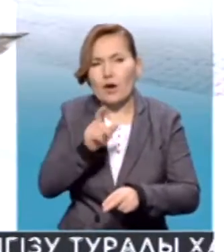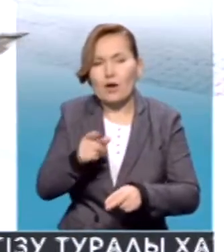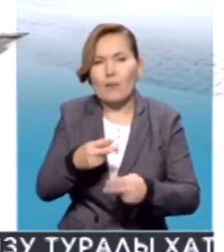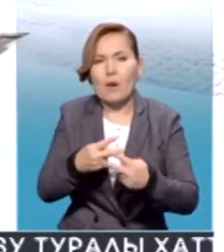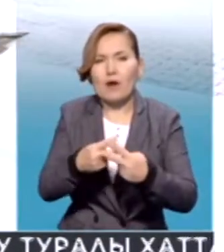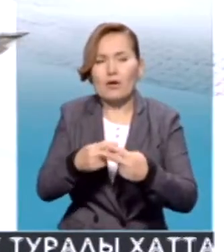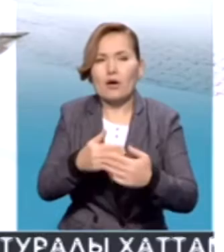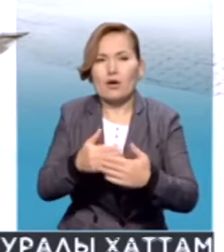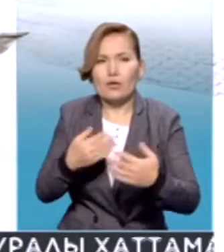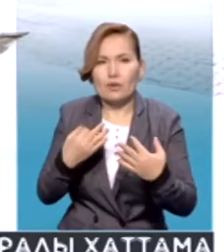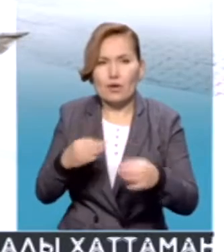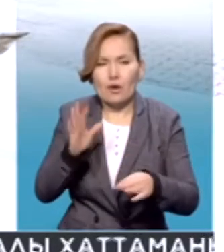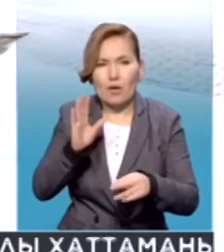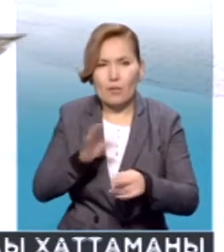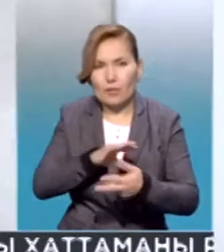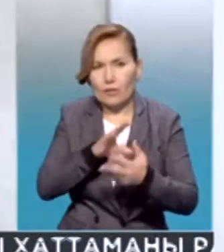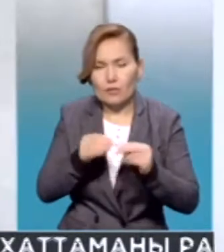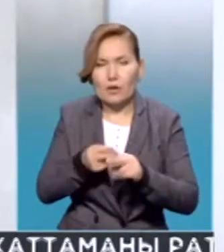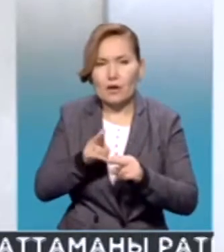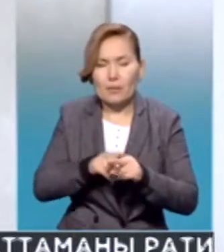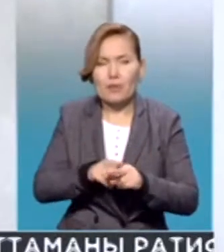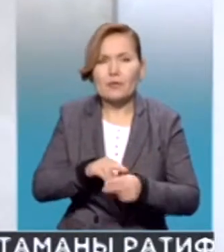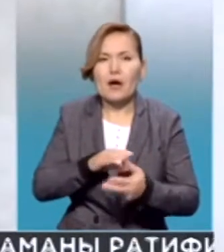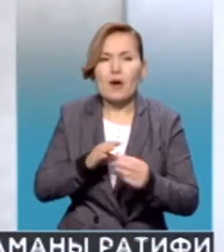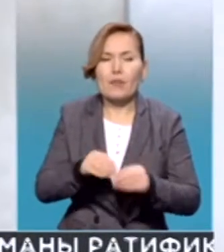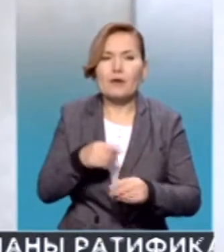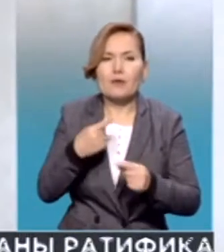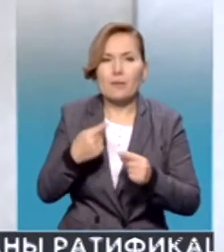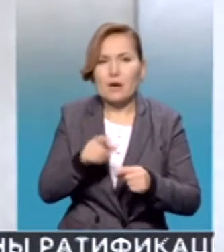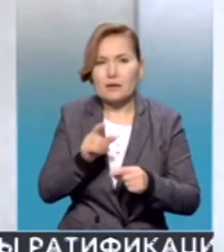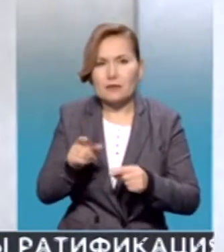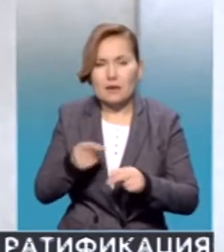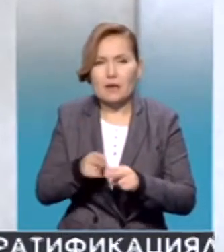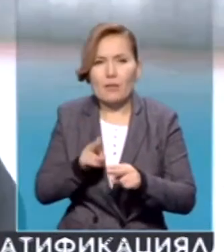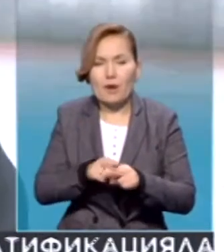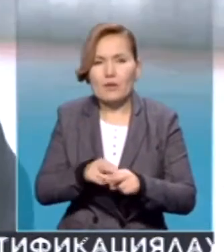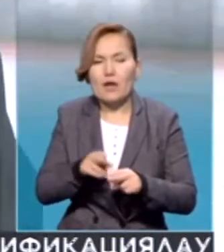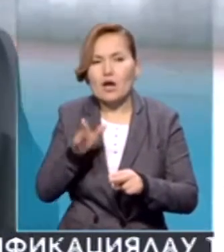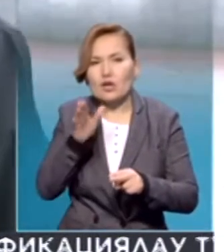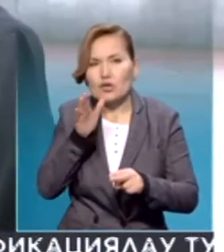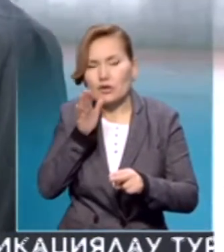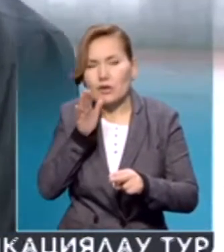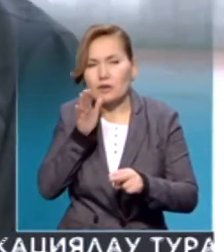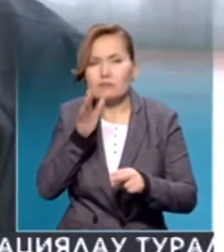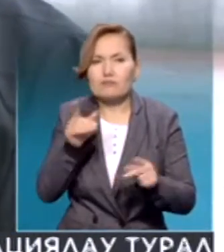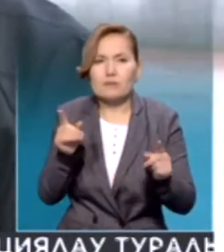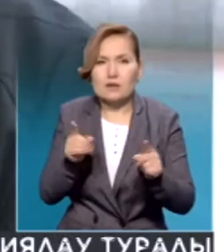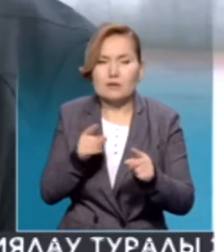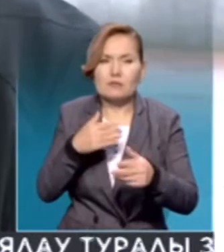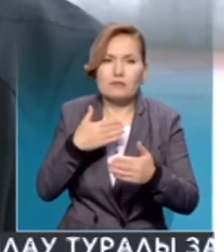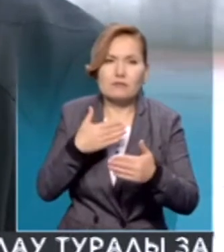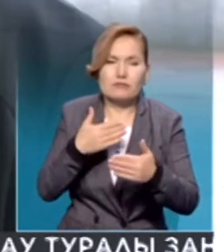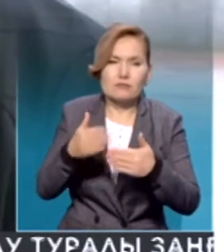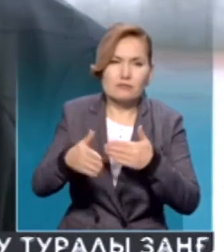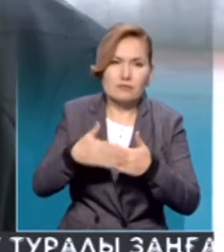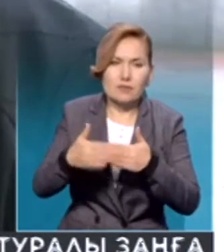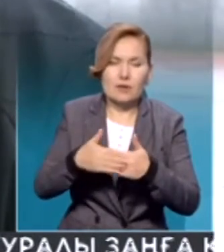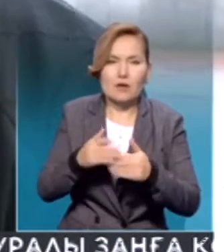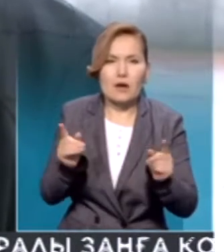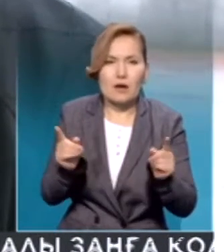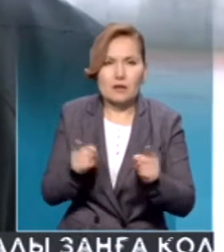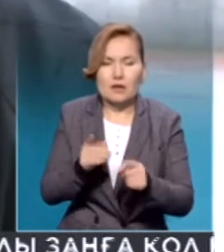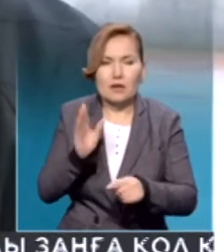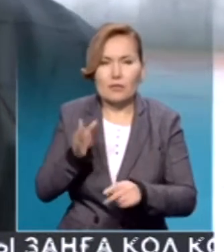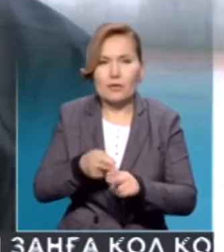Бірқатары қылмыстық жауапкершіліктен босайды. Енді басқаларына жаза мерзімі қысқарады. Бұл заңның жобасын депутаттар дайындады.